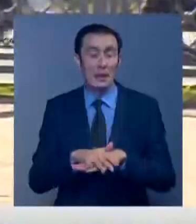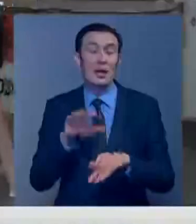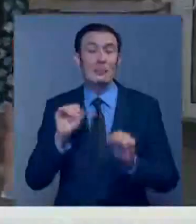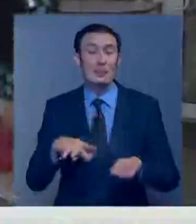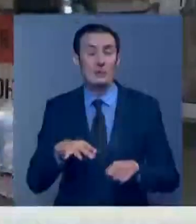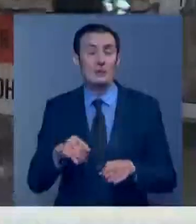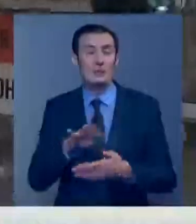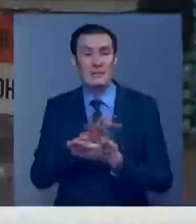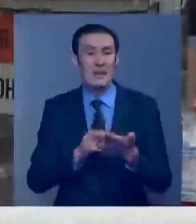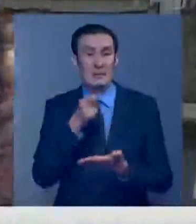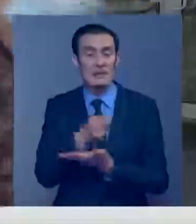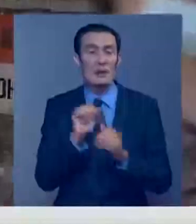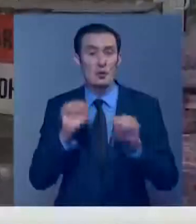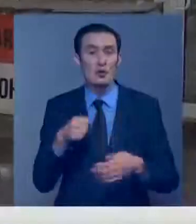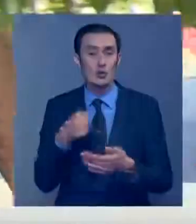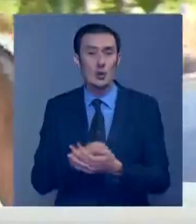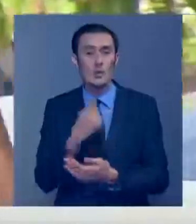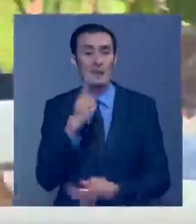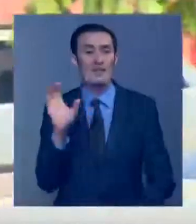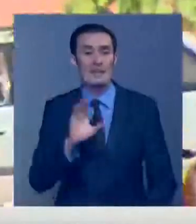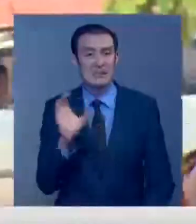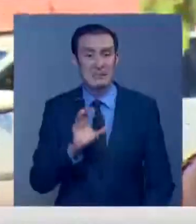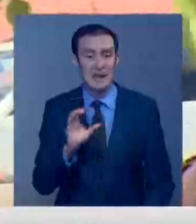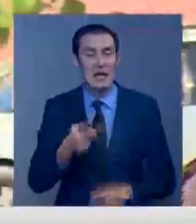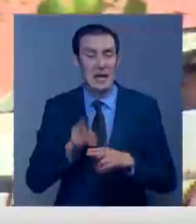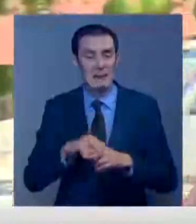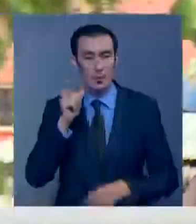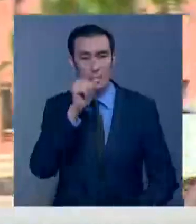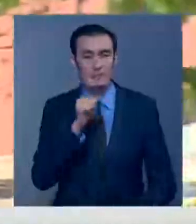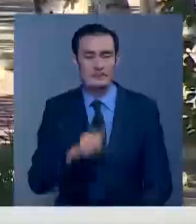будет продолжаться до 1 сентября текущего года.